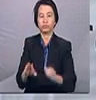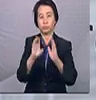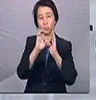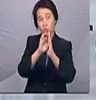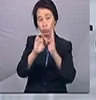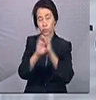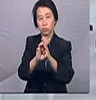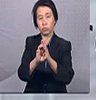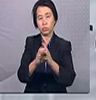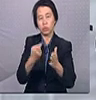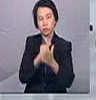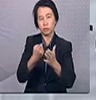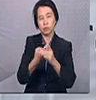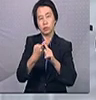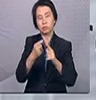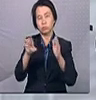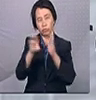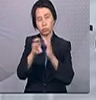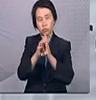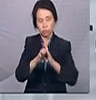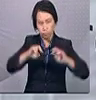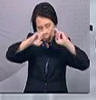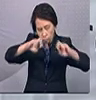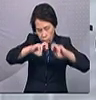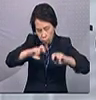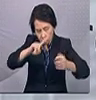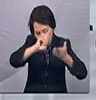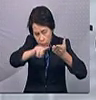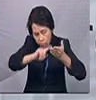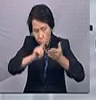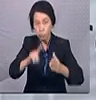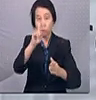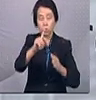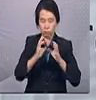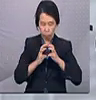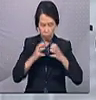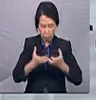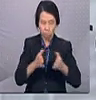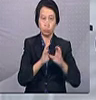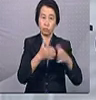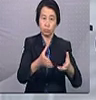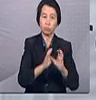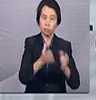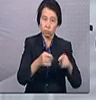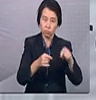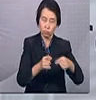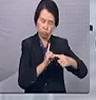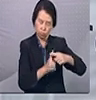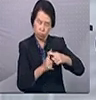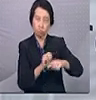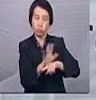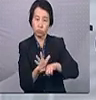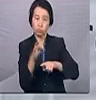daripada hasil siasatan yang telah dijalankan, terdapat satu kluster yang wujud daripada kes indeks positif